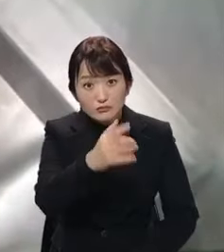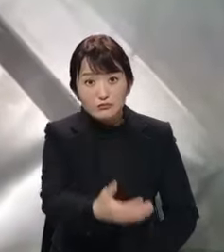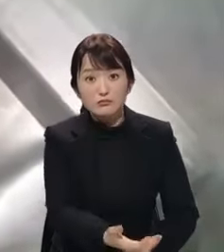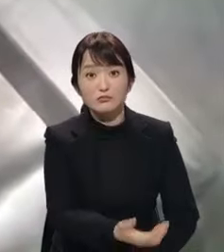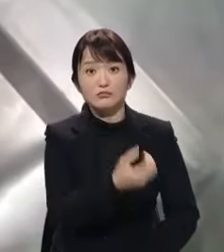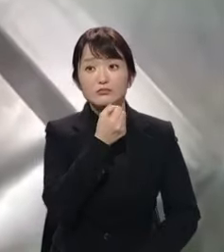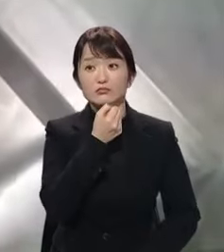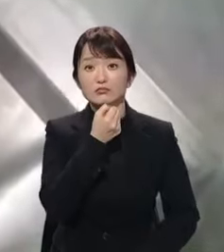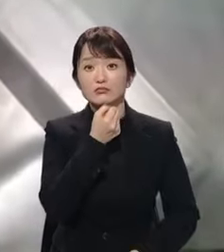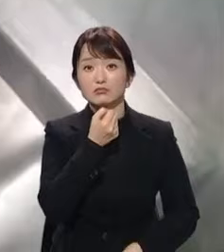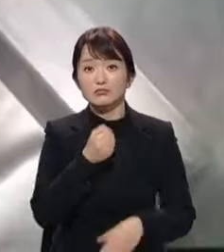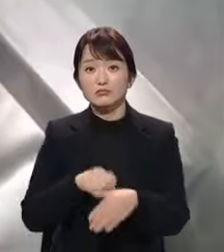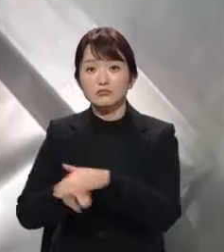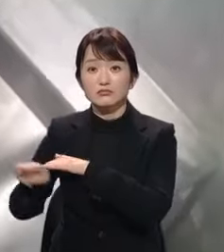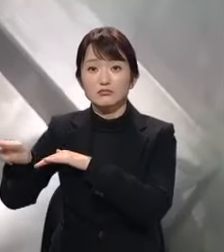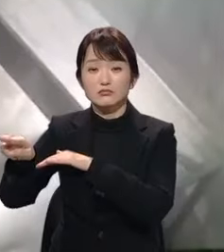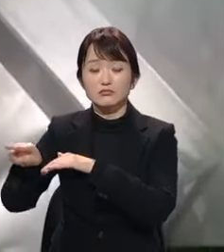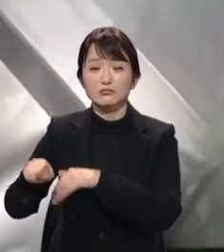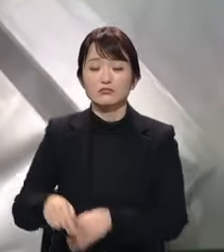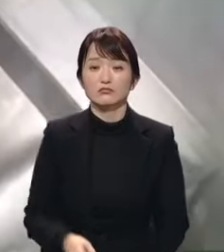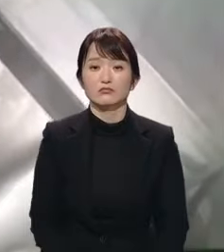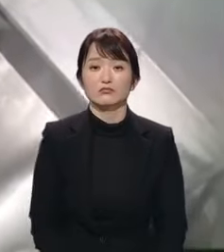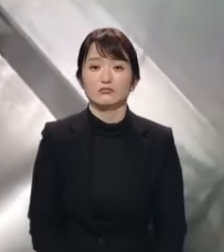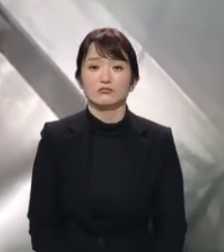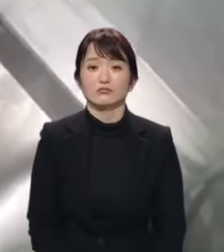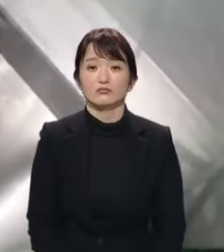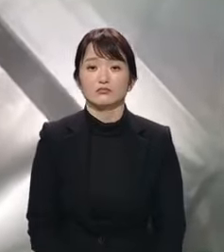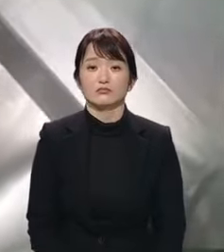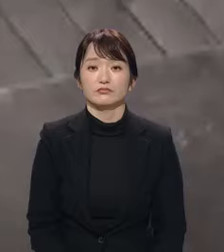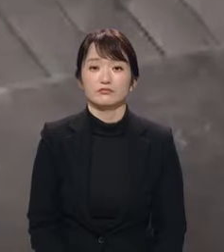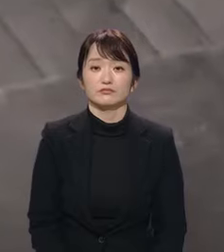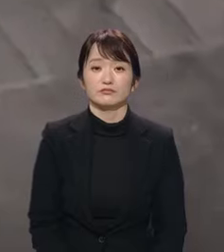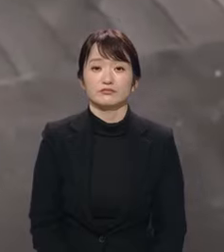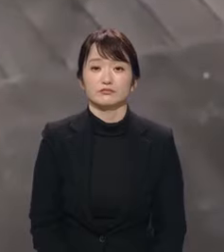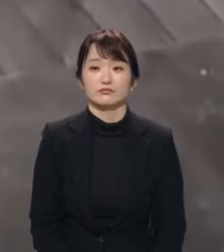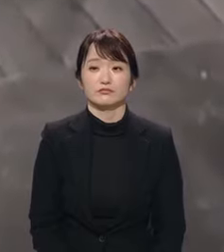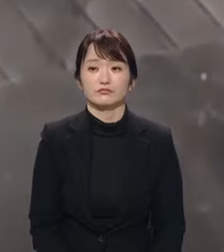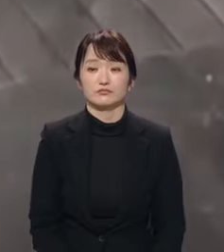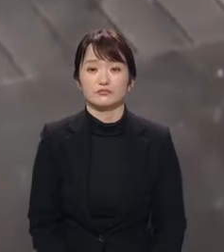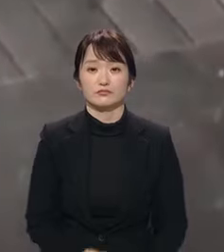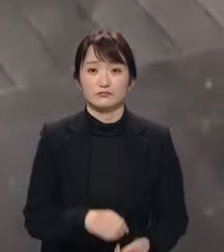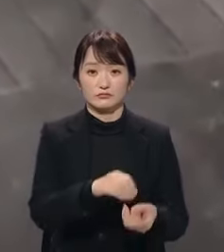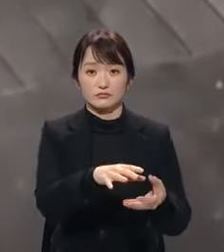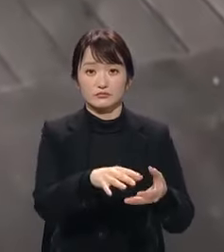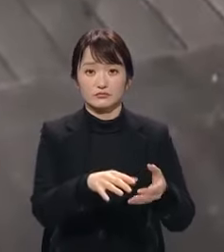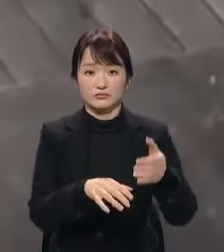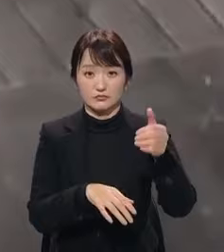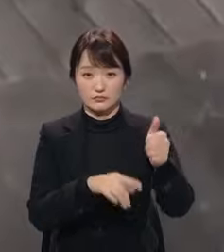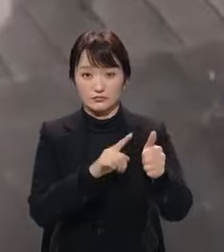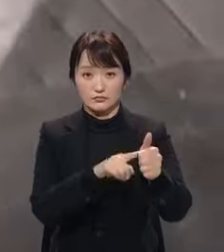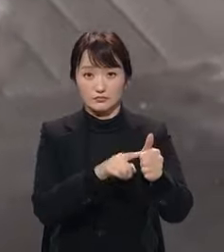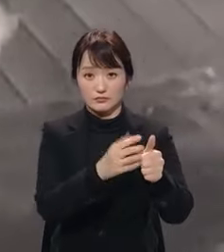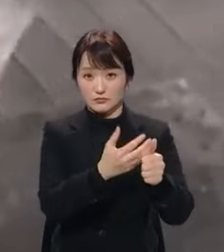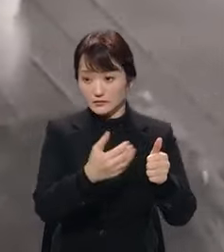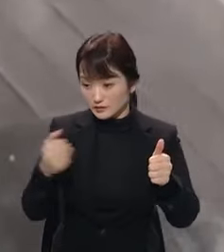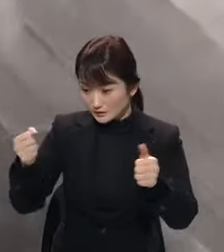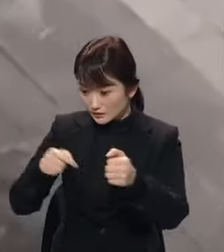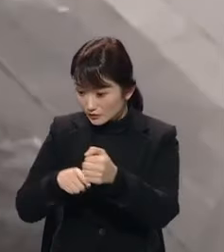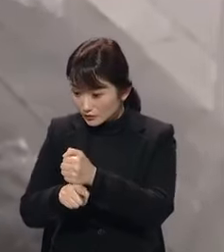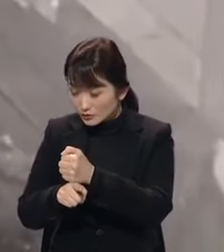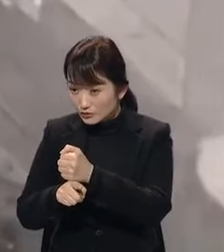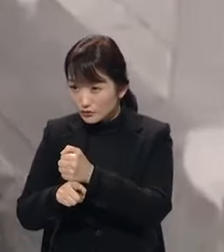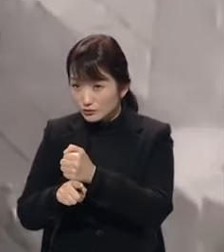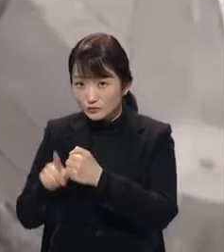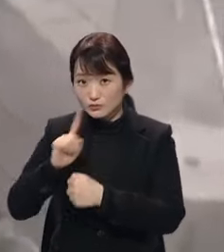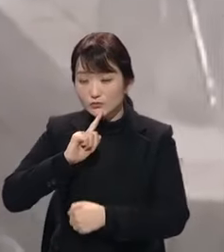그러더니 휙 챙겨서 사라집니다. 자, 택배 주인이 내 택배 가져간다는 이유로 사건 반장이 나올 리는 없잖아요.